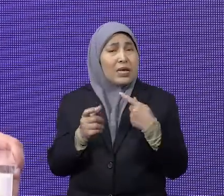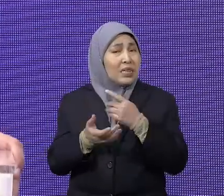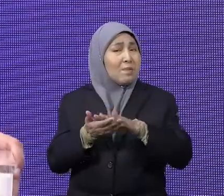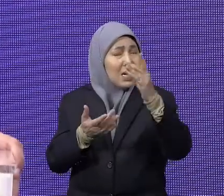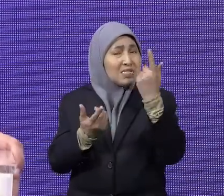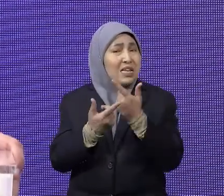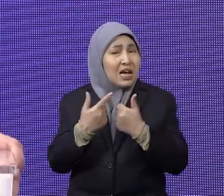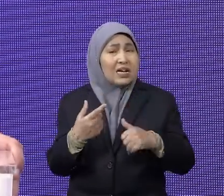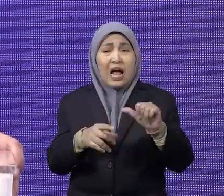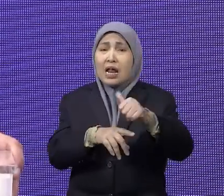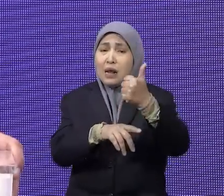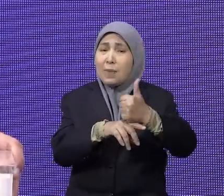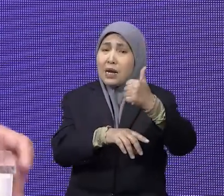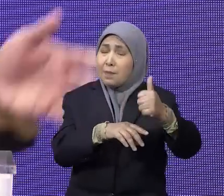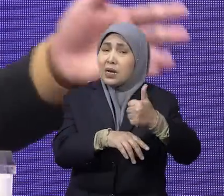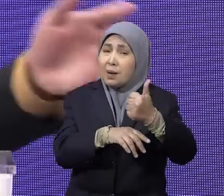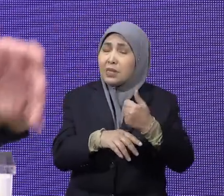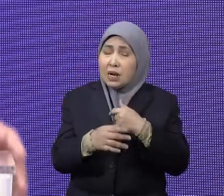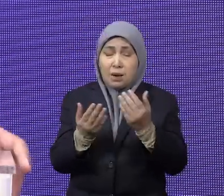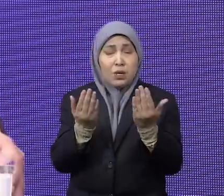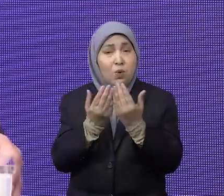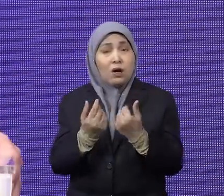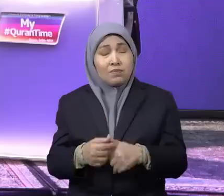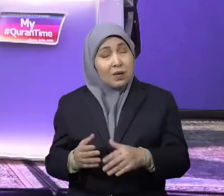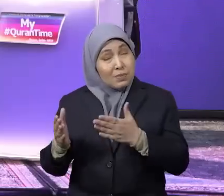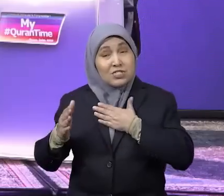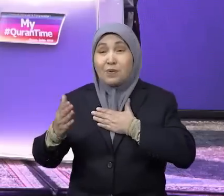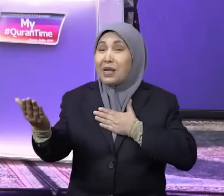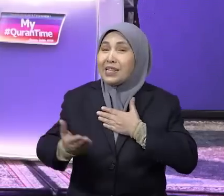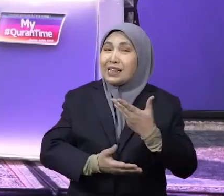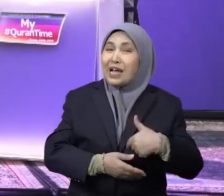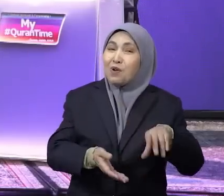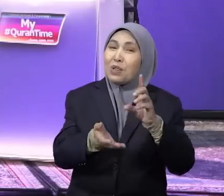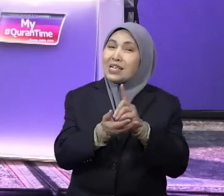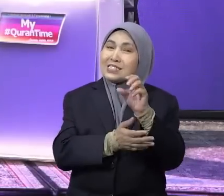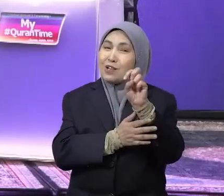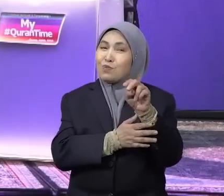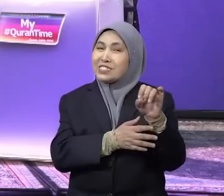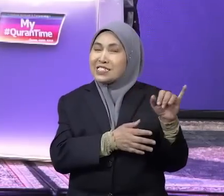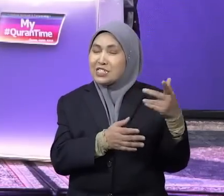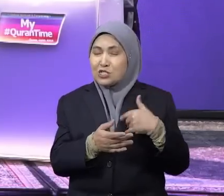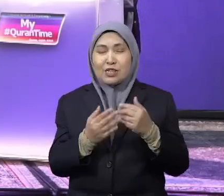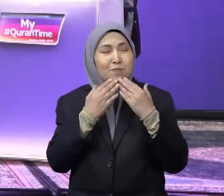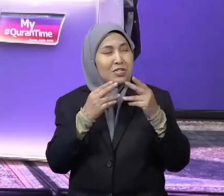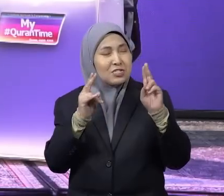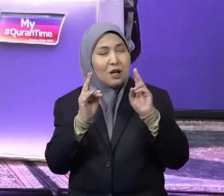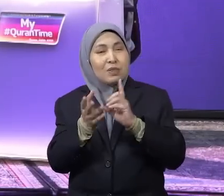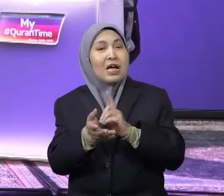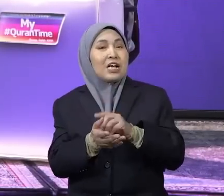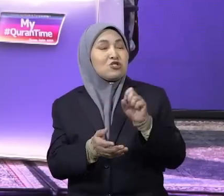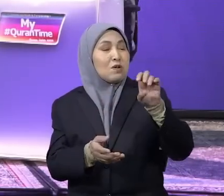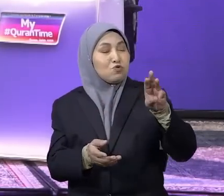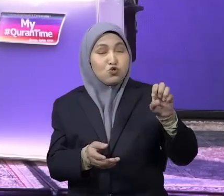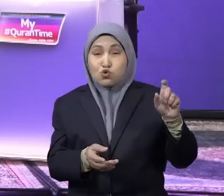belajar daripada adab-adab kita nak berdoa kepada Allah? Silakan Dato' Sanusi. Baik, terima kasih Ustaz Syamsul, Ustaz Tarmizi kita, tuan-puan, ibu